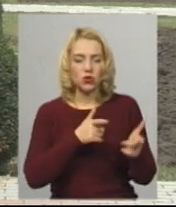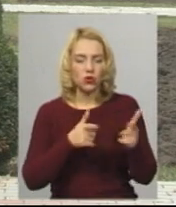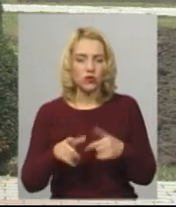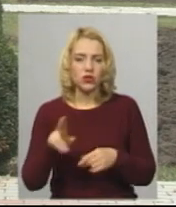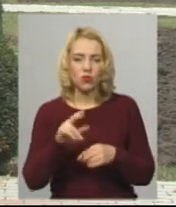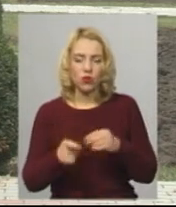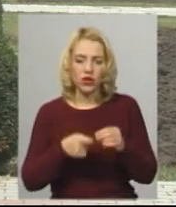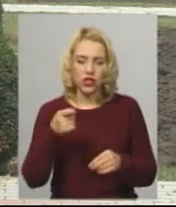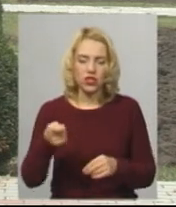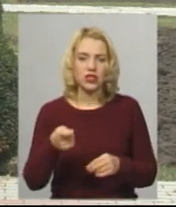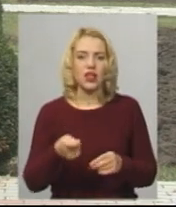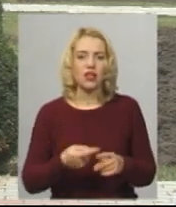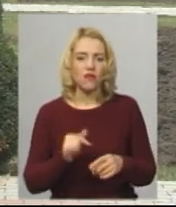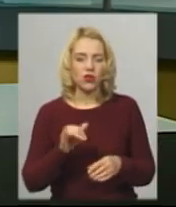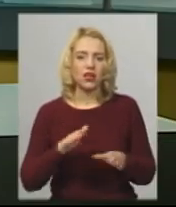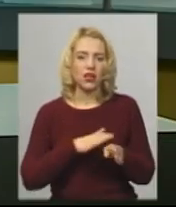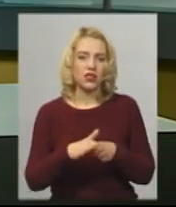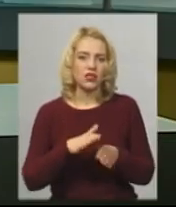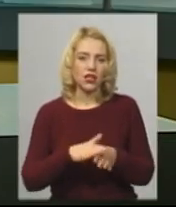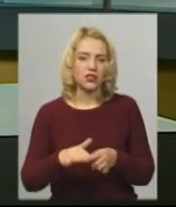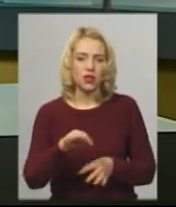до реалізації проєктів.